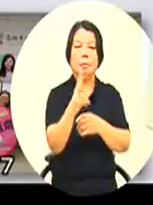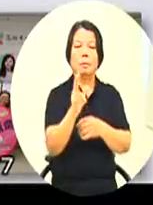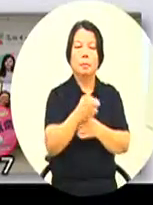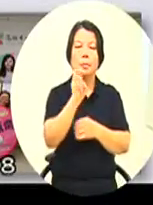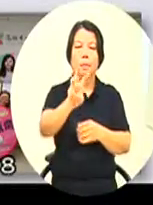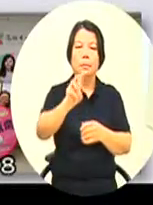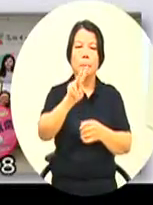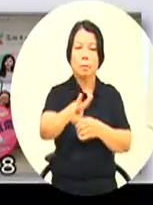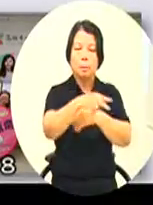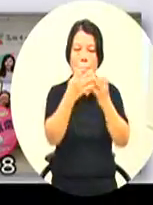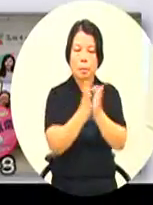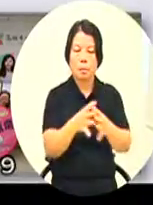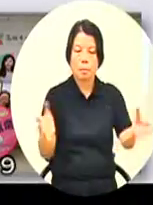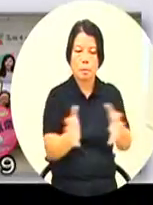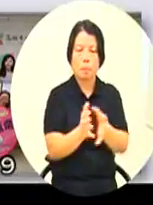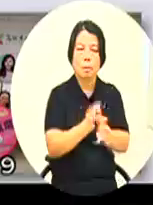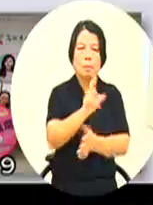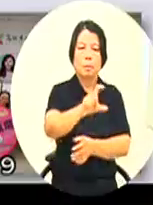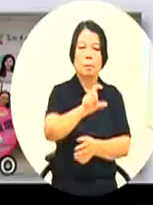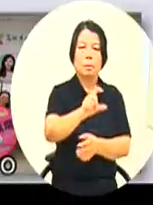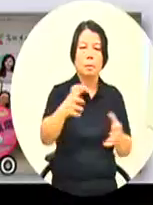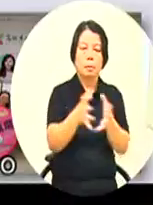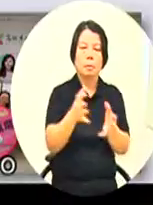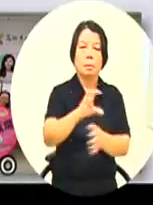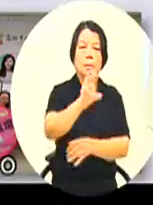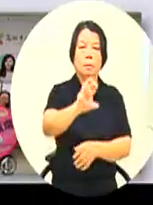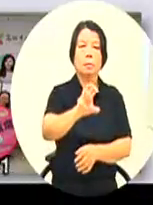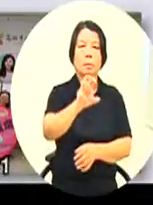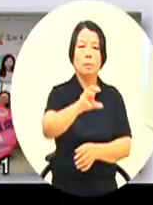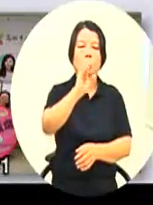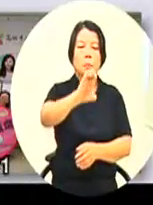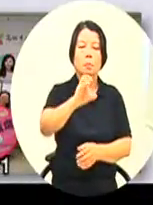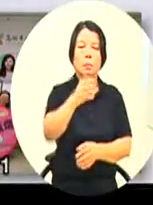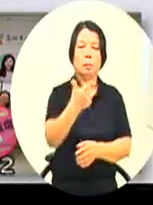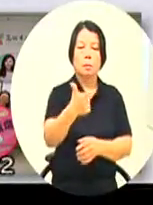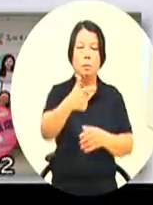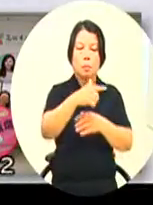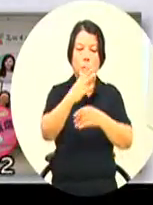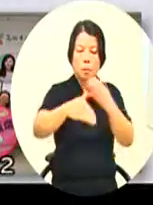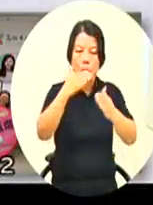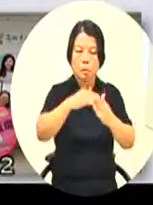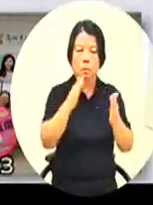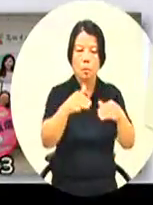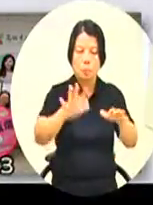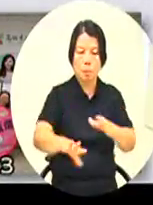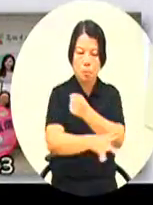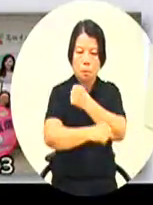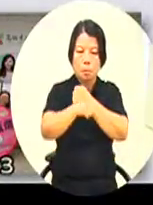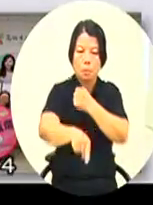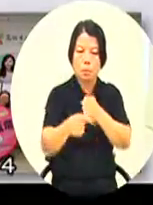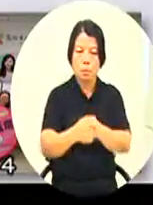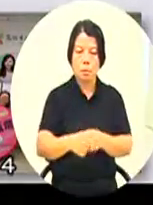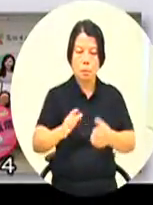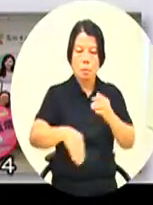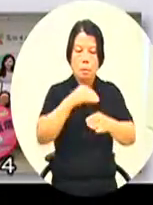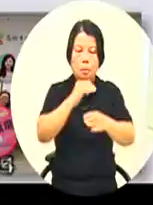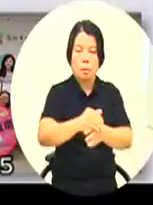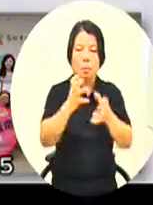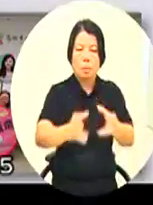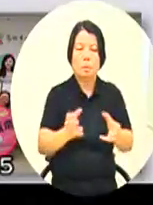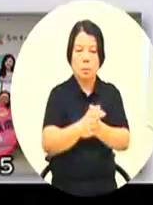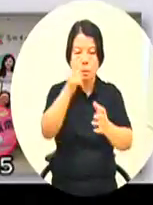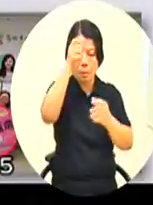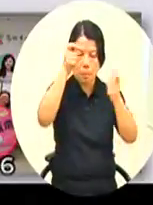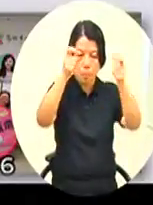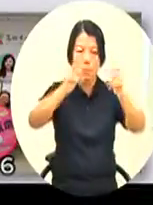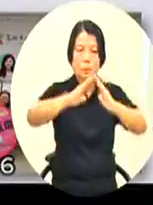64所，那这个96所学校呢是第一年跟第二年发展的主体，接下来我们会形成高雄市4本位的